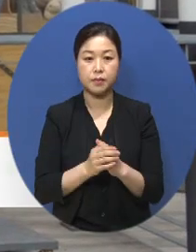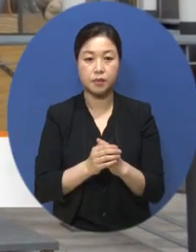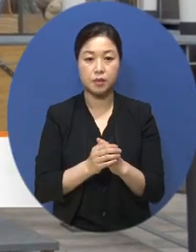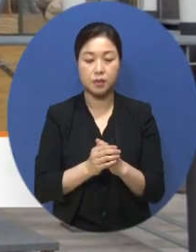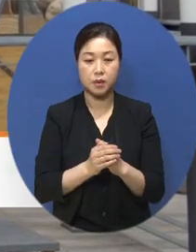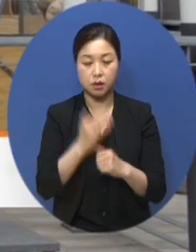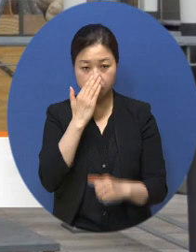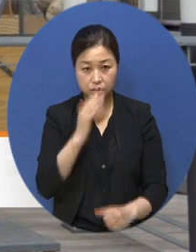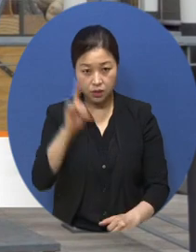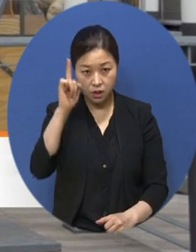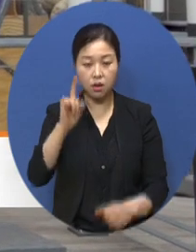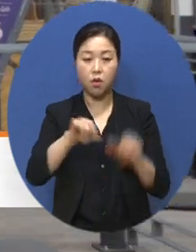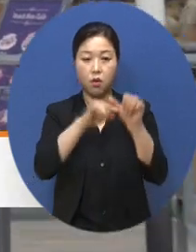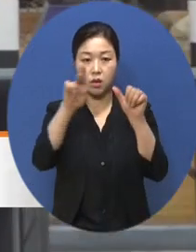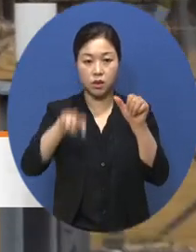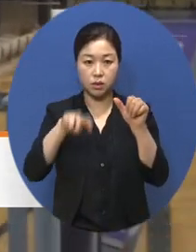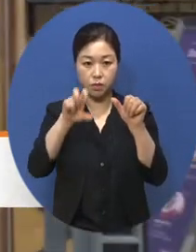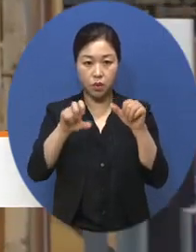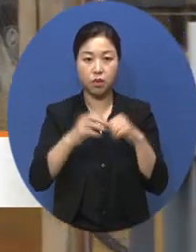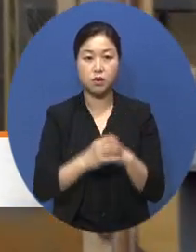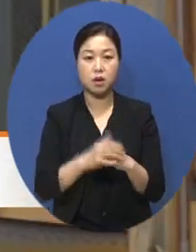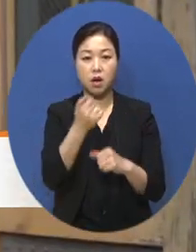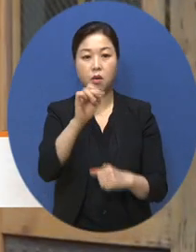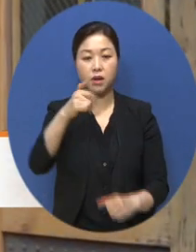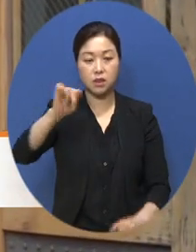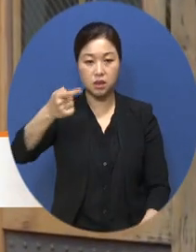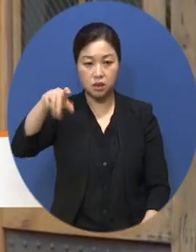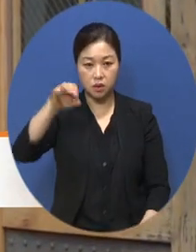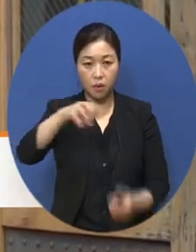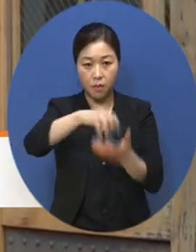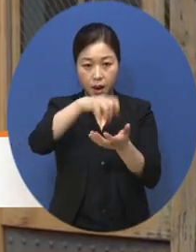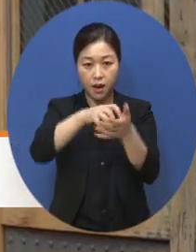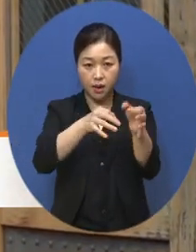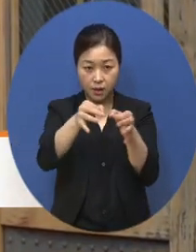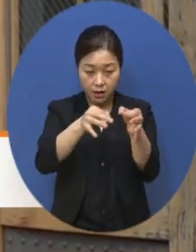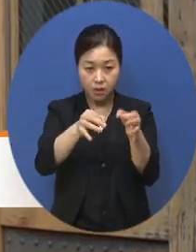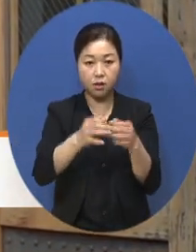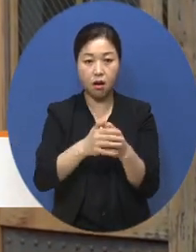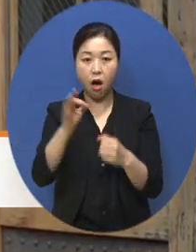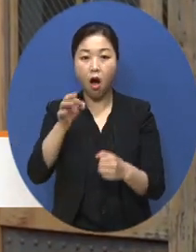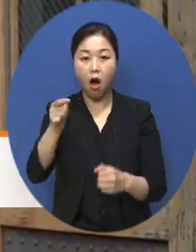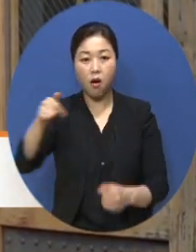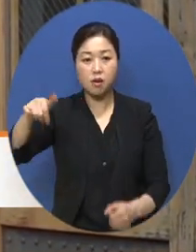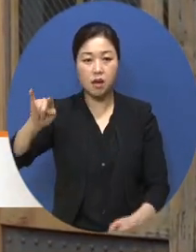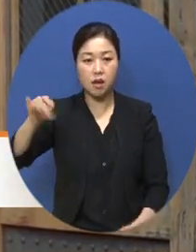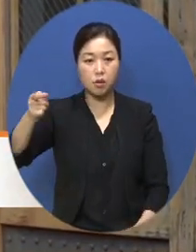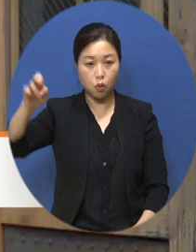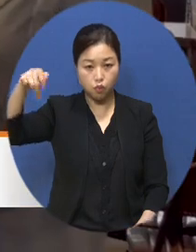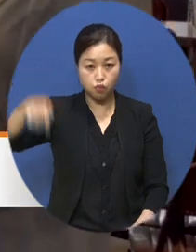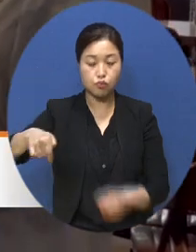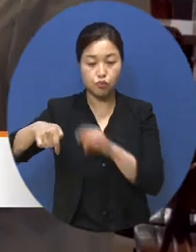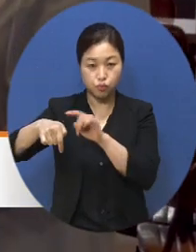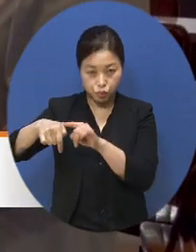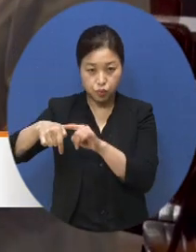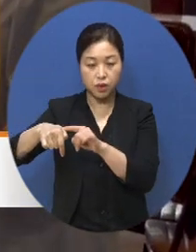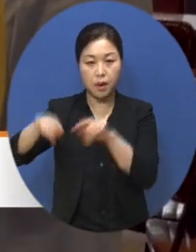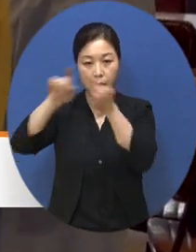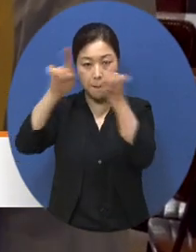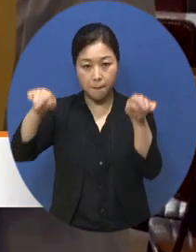순천시는 지난달 25일 왕지동 롤링핀 베이커리에서 어깨동무가게 1호점 현판식을 가졌습니다.